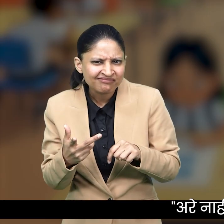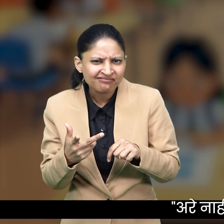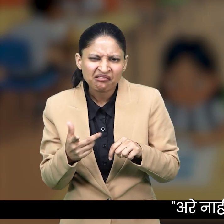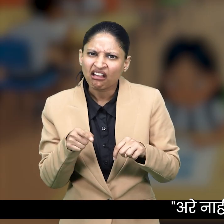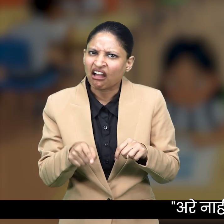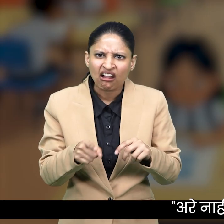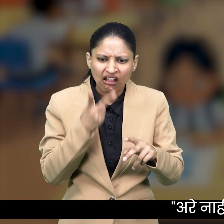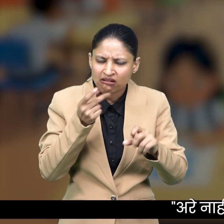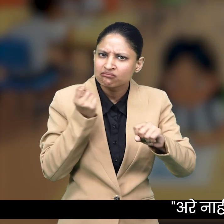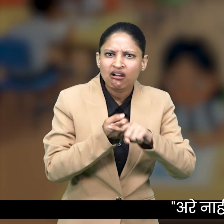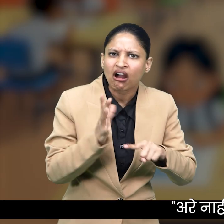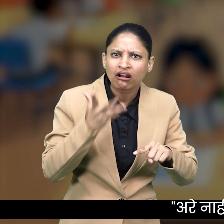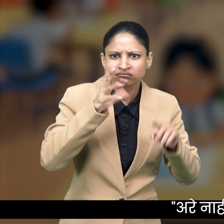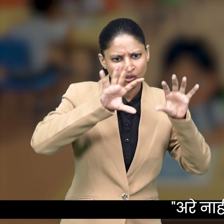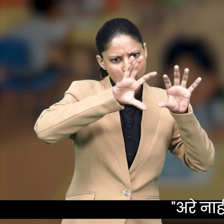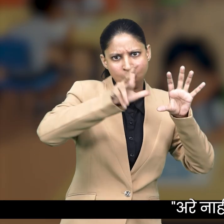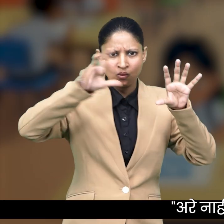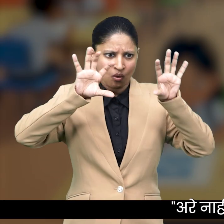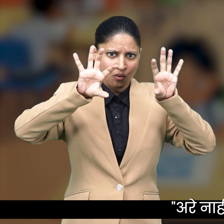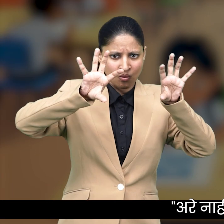अरे नाही, वर्तुळांमध्ये लहान अंतर आहे.